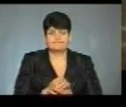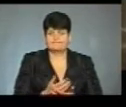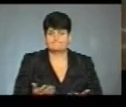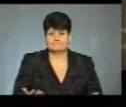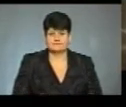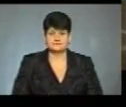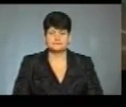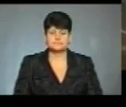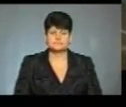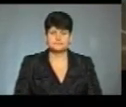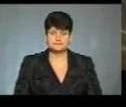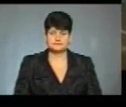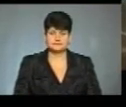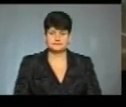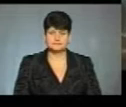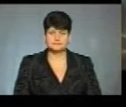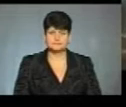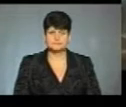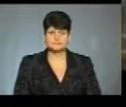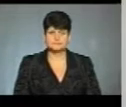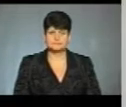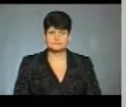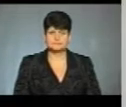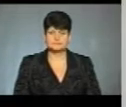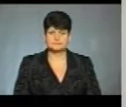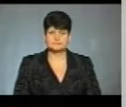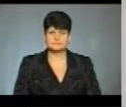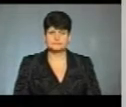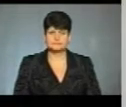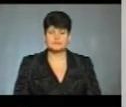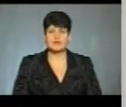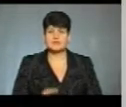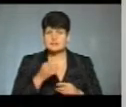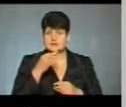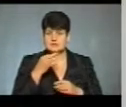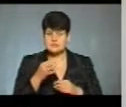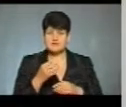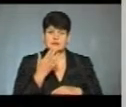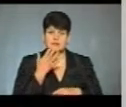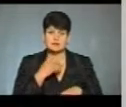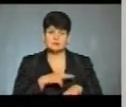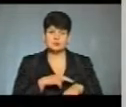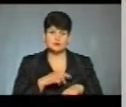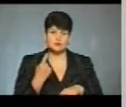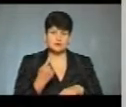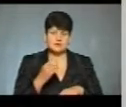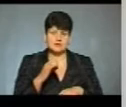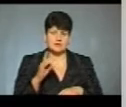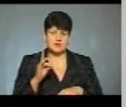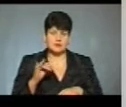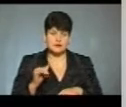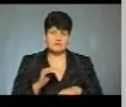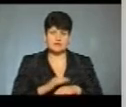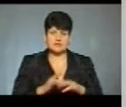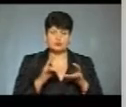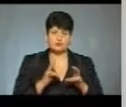Василь Панчук. Новини на Суспільному. Тернопіль. Як повідомив речник Нацполіції області Сергій Крета, факт